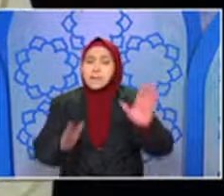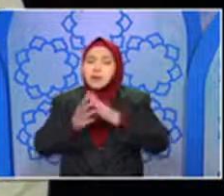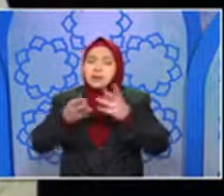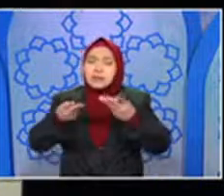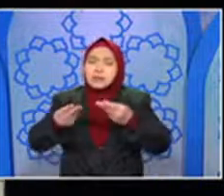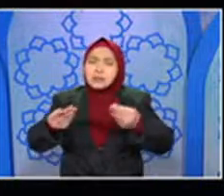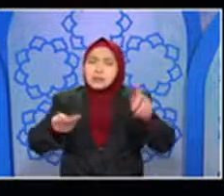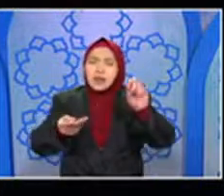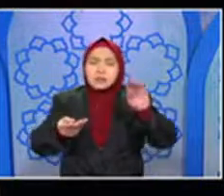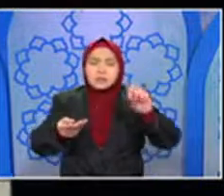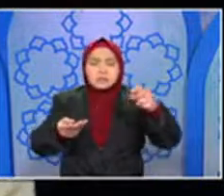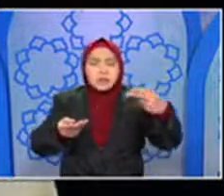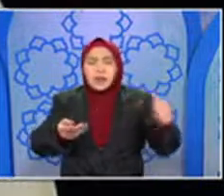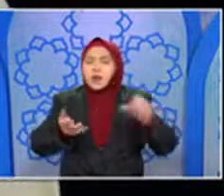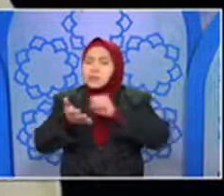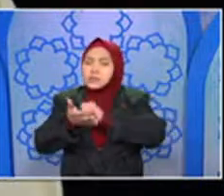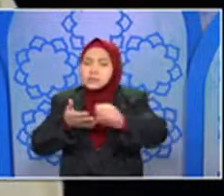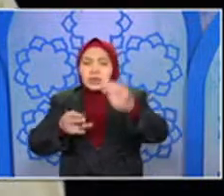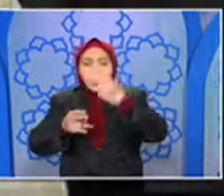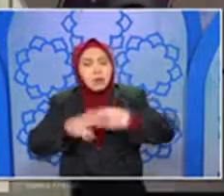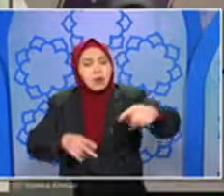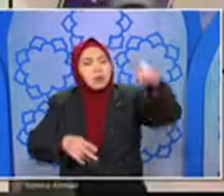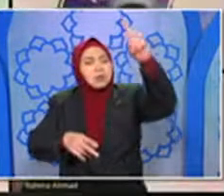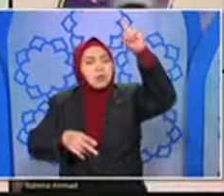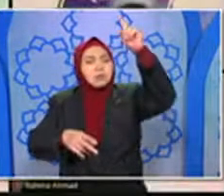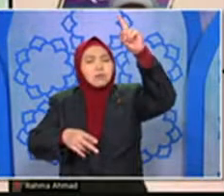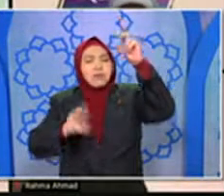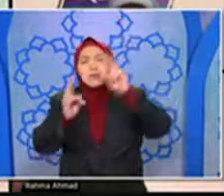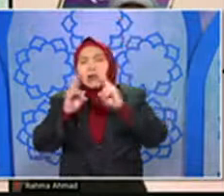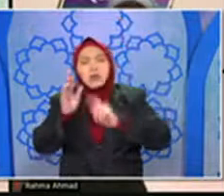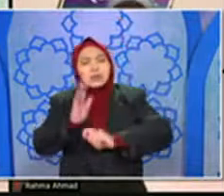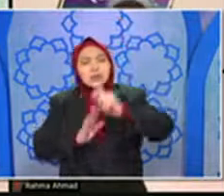Sabbih isma rabbikal a'la